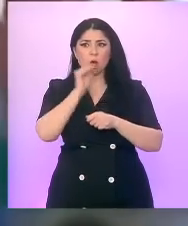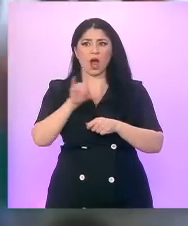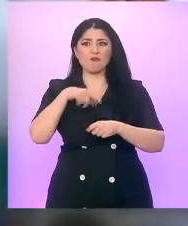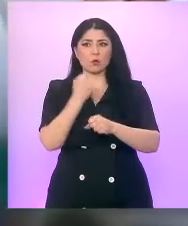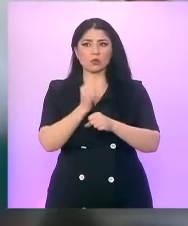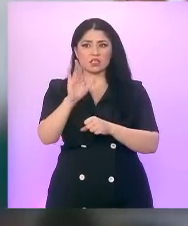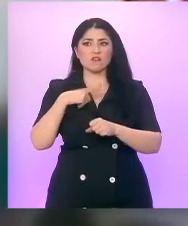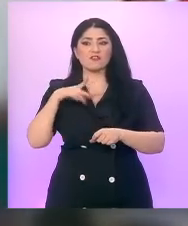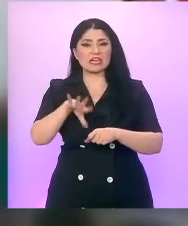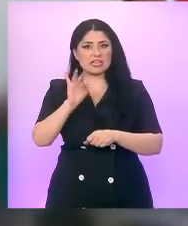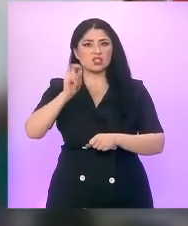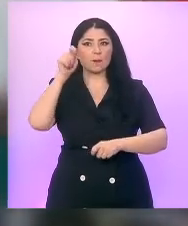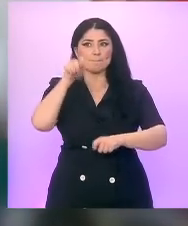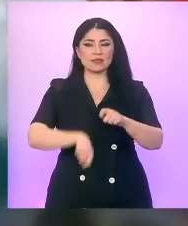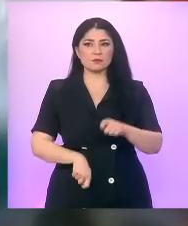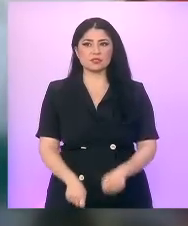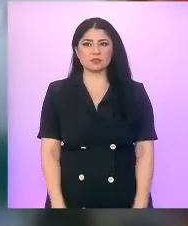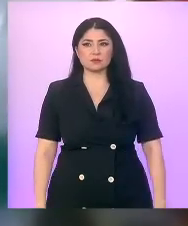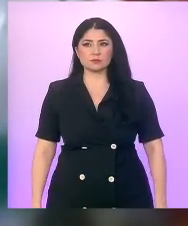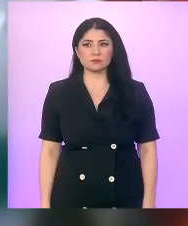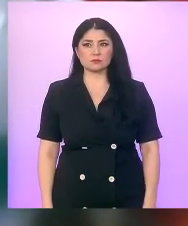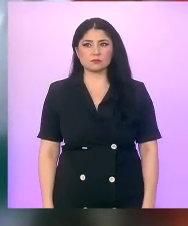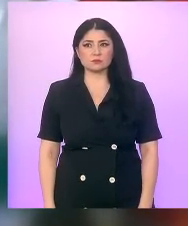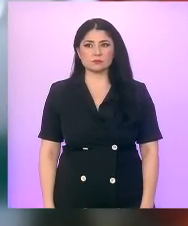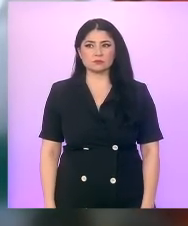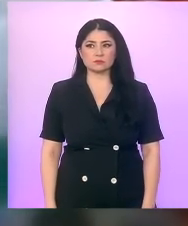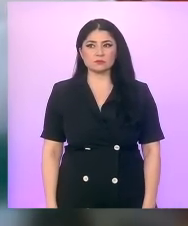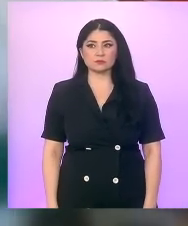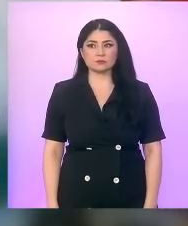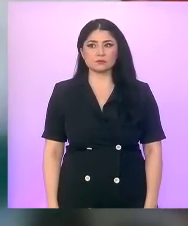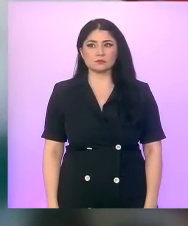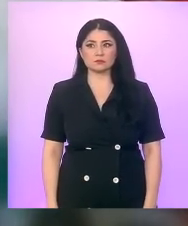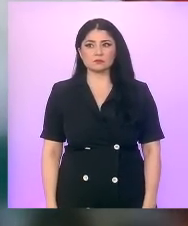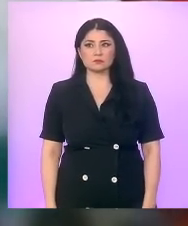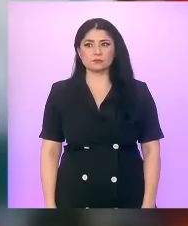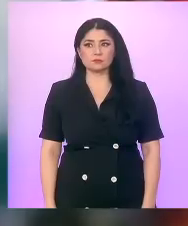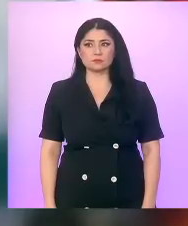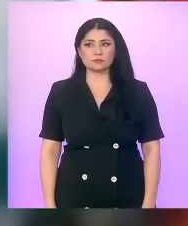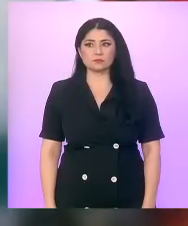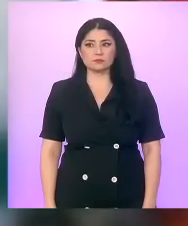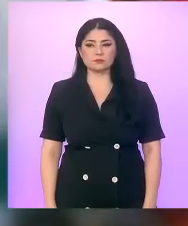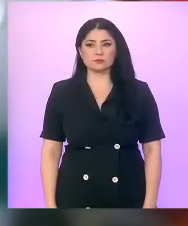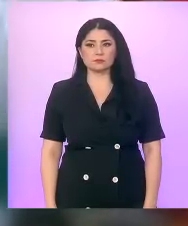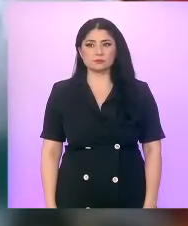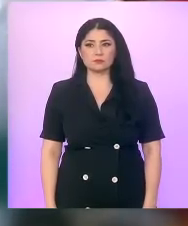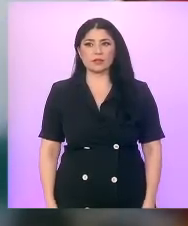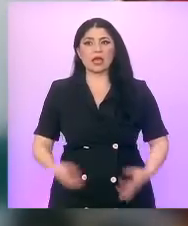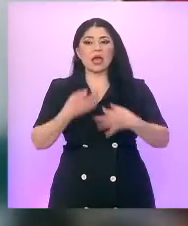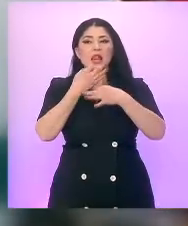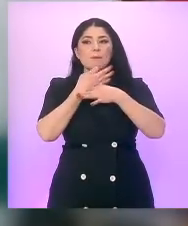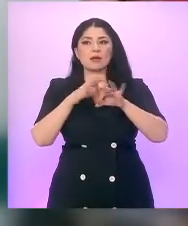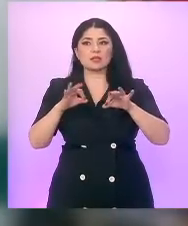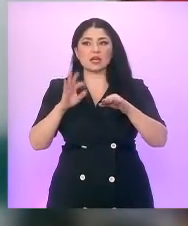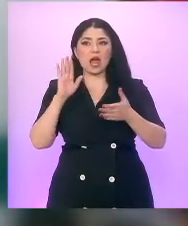pessoas que fizeram isso serão encontradas e serão punidas. Eles vão perceber